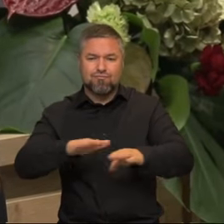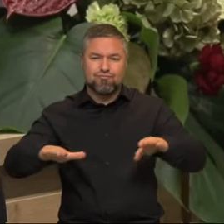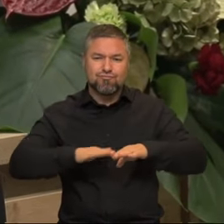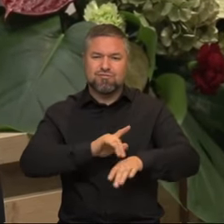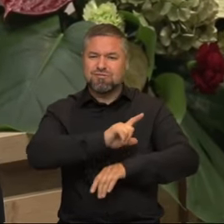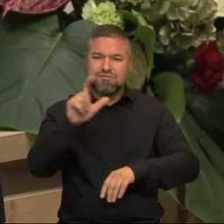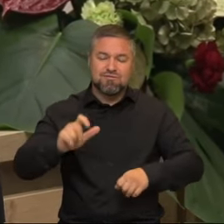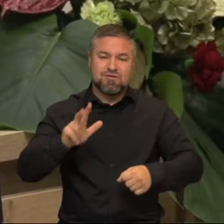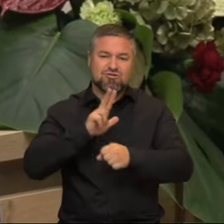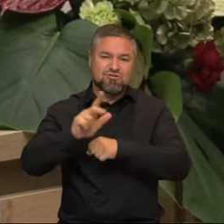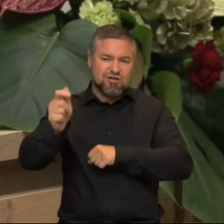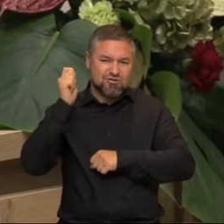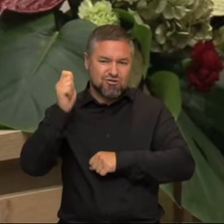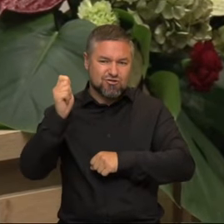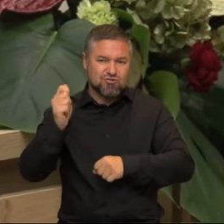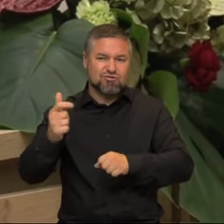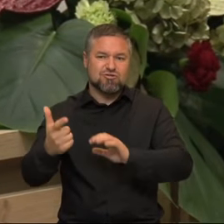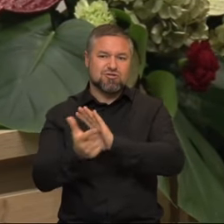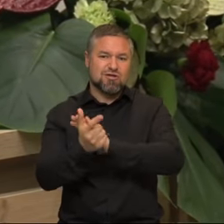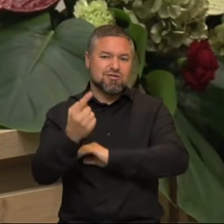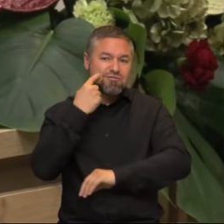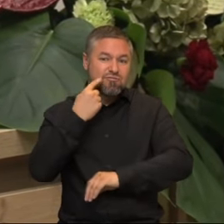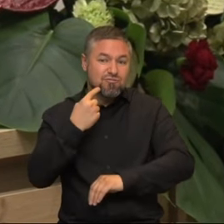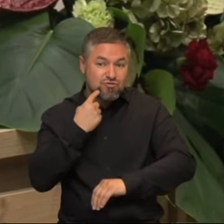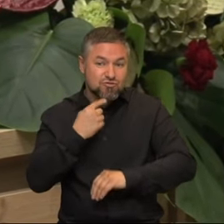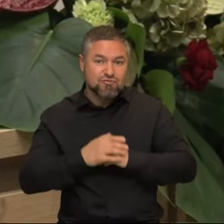przerwy 13 godzin i 17 minut.